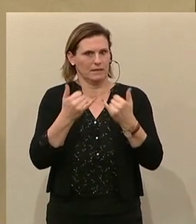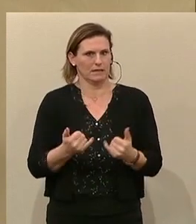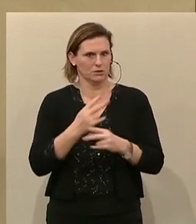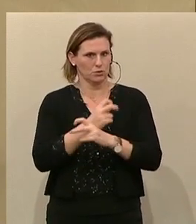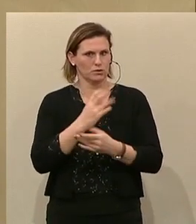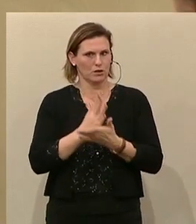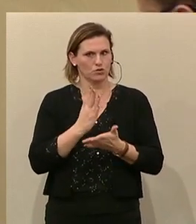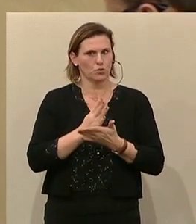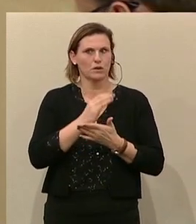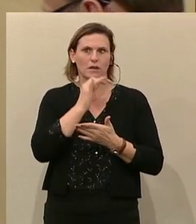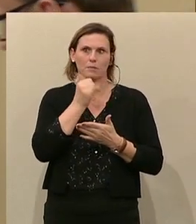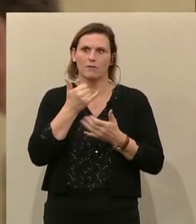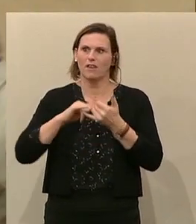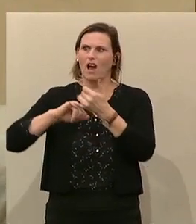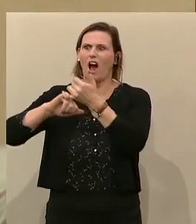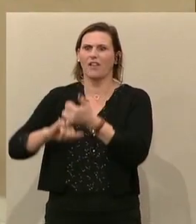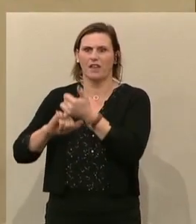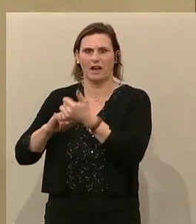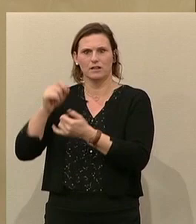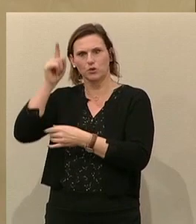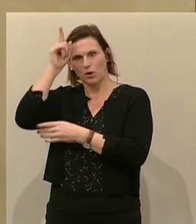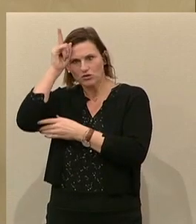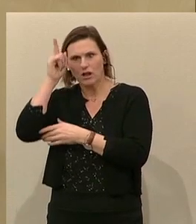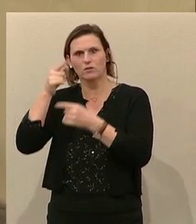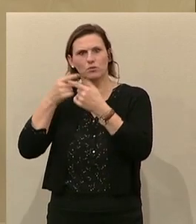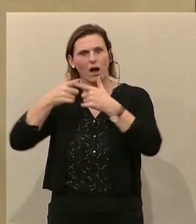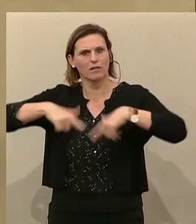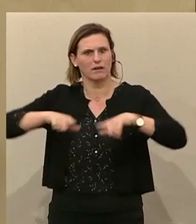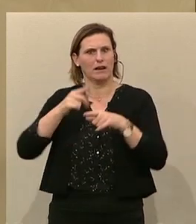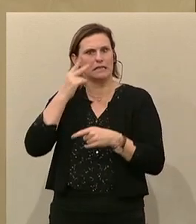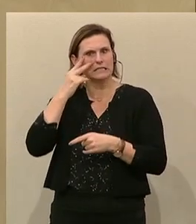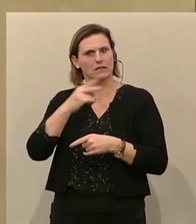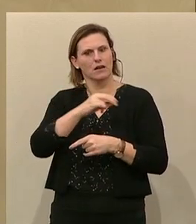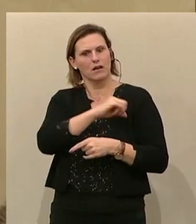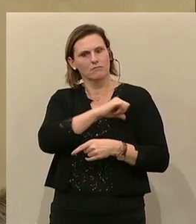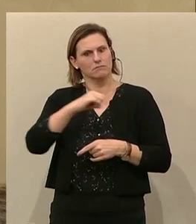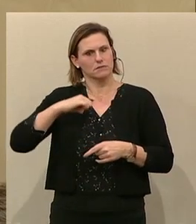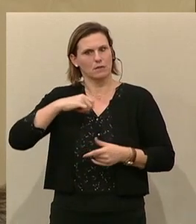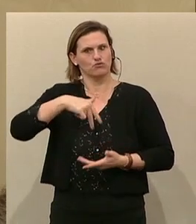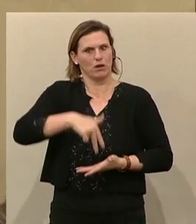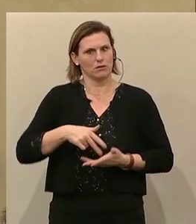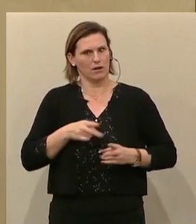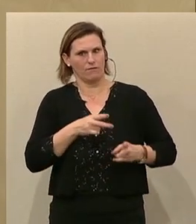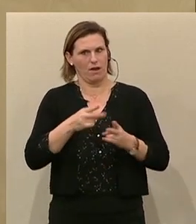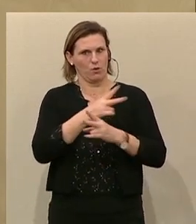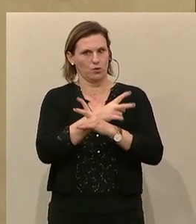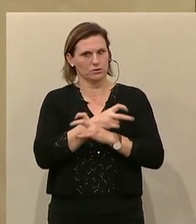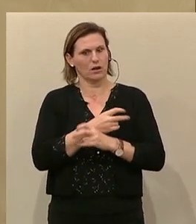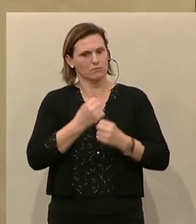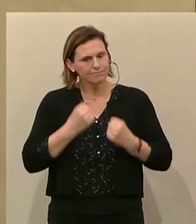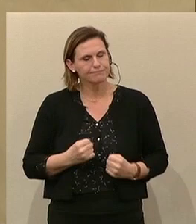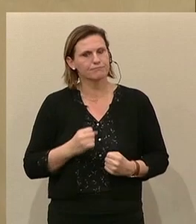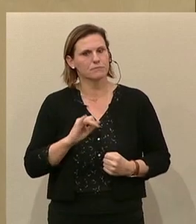jetzt auch nicht mehr als Anhängsel Deutschlands oder irgendwelcher anderen Länder gesehen wird, sondern dass wir einen eigenständigen Weg gehen. Und nach kurzer